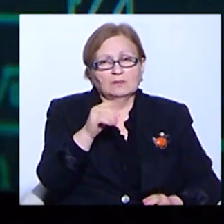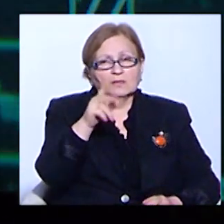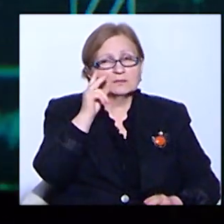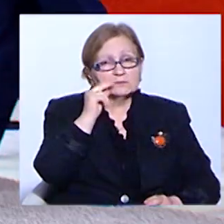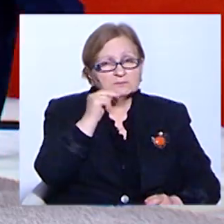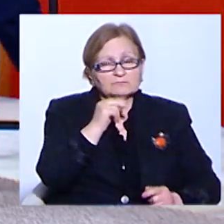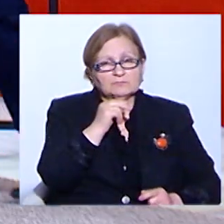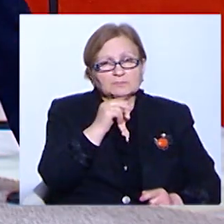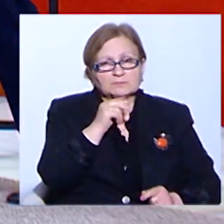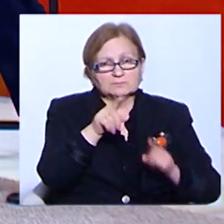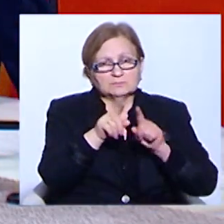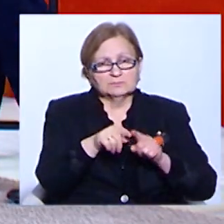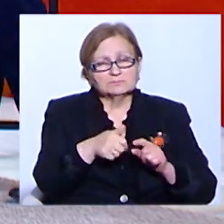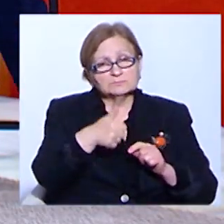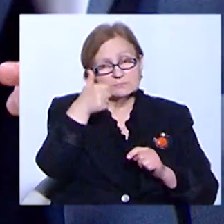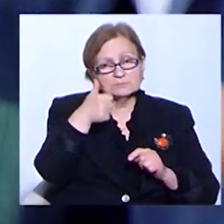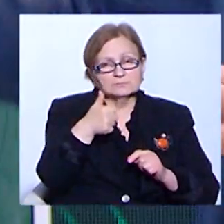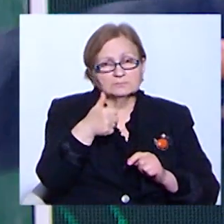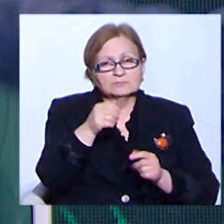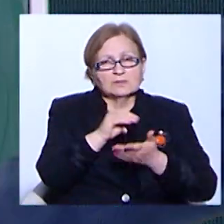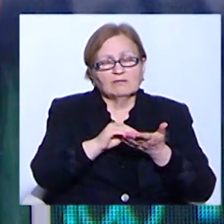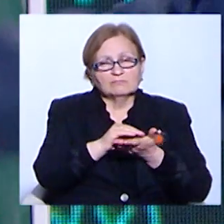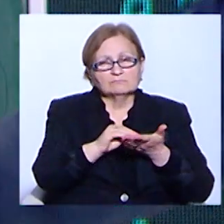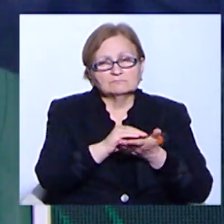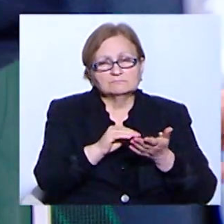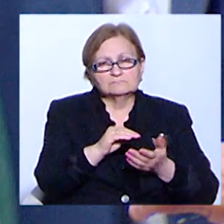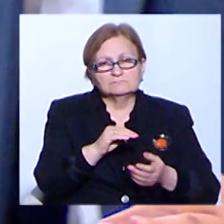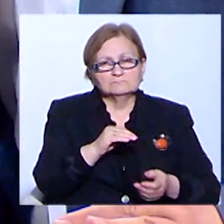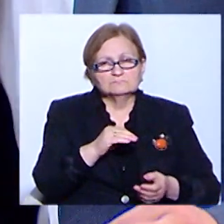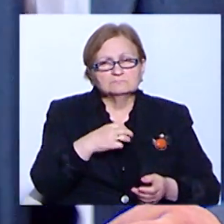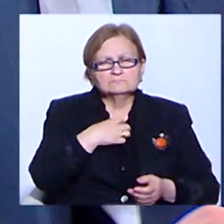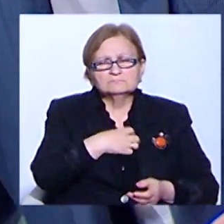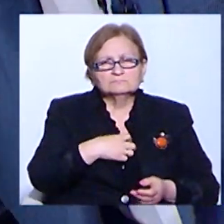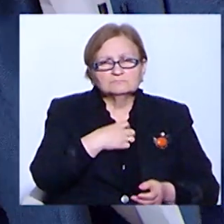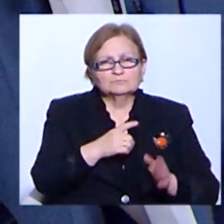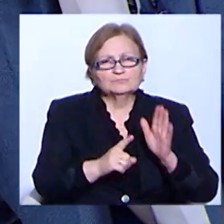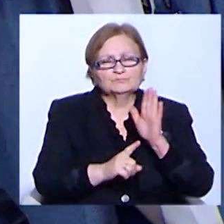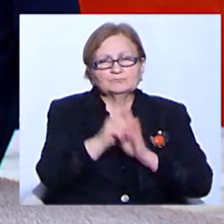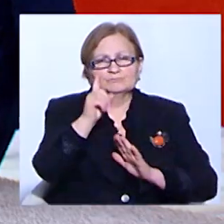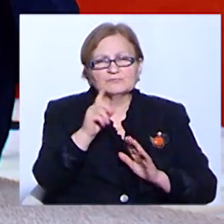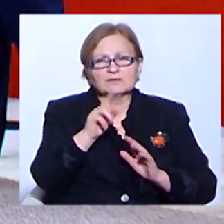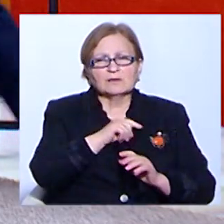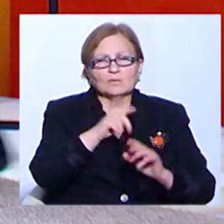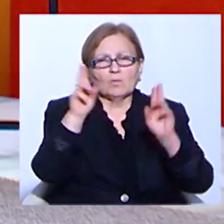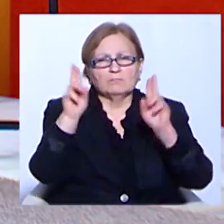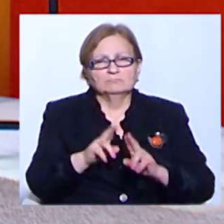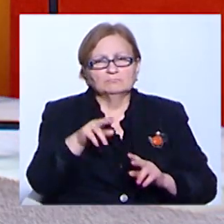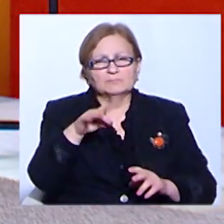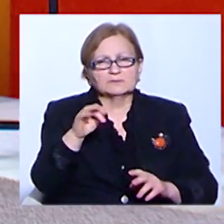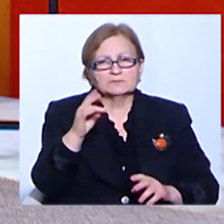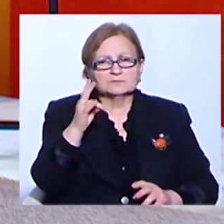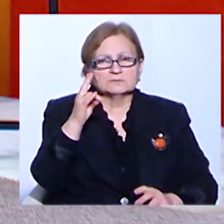რიცხვები. ჯერ გავიმეოროთ ძირითადი პრინციპები რაციონალურ ხარისხებთან მიმართებაში.